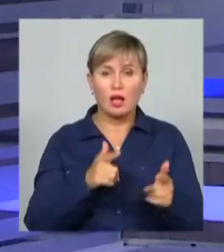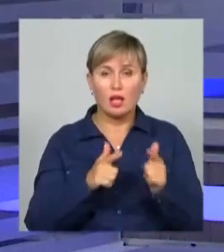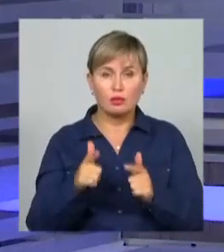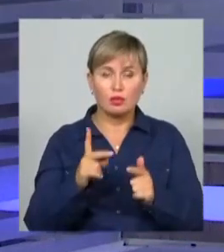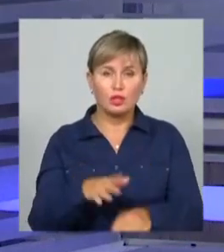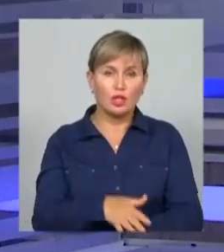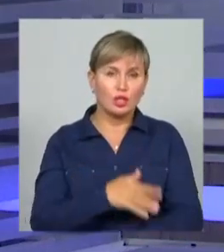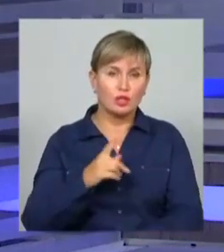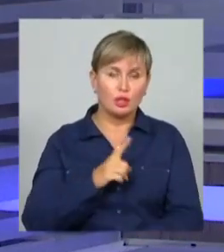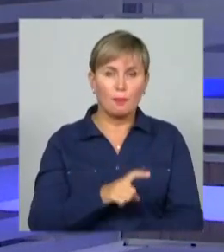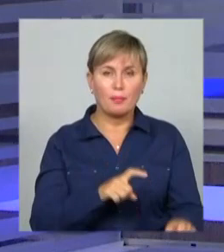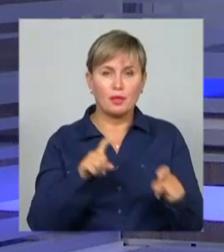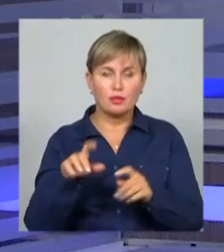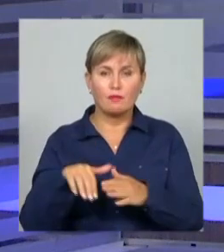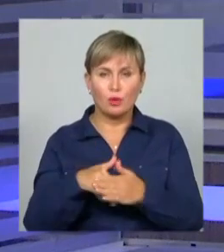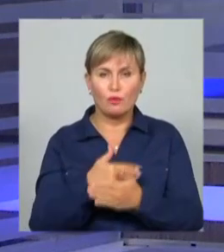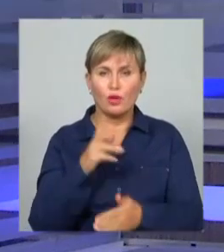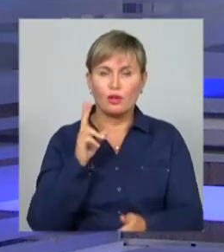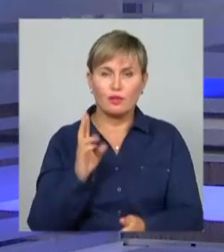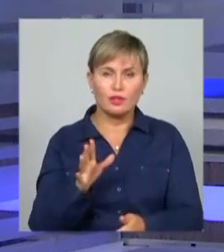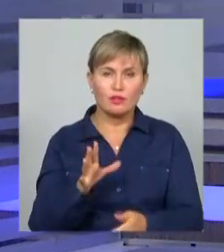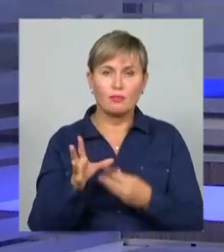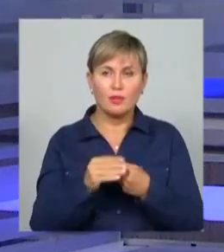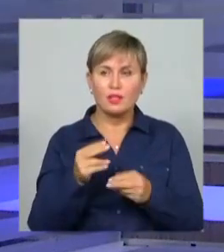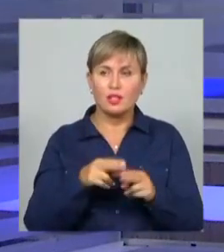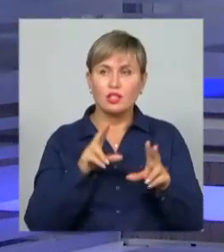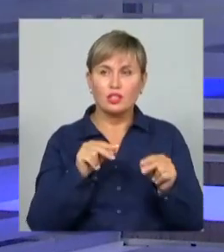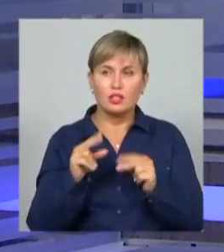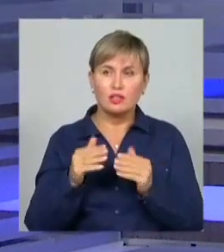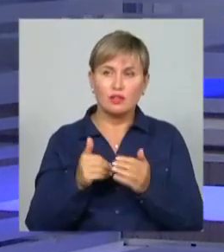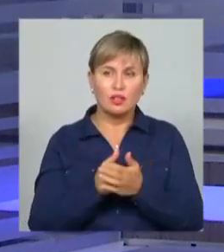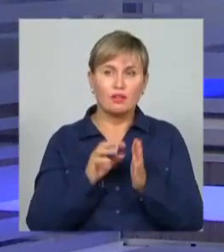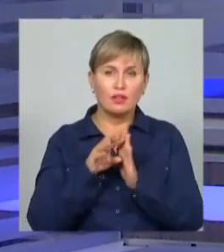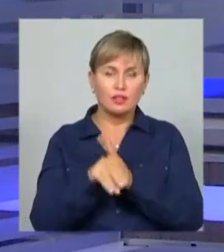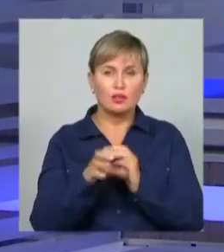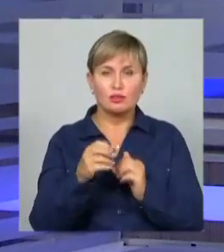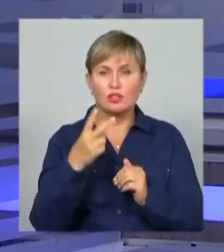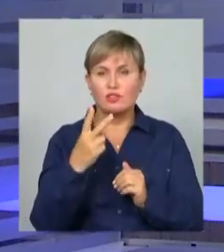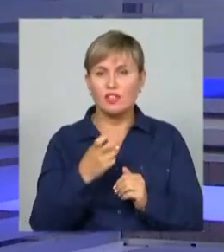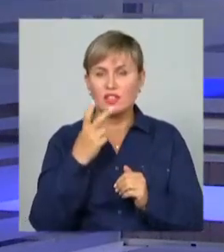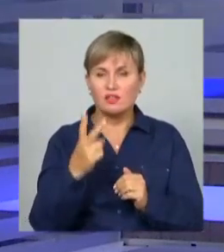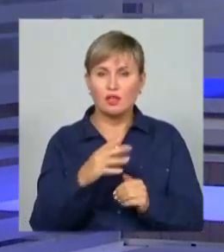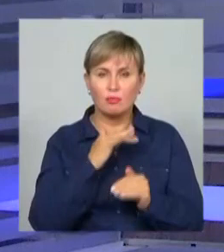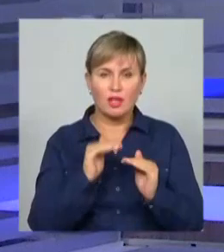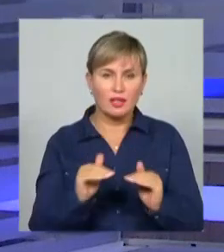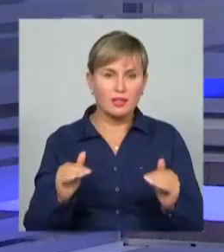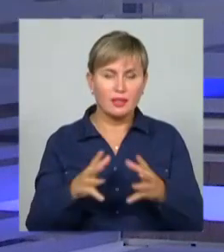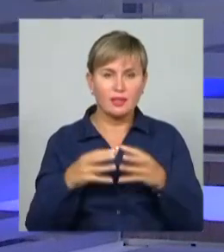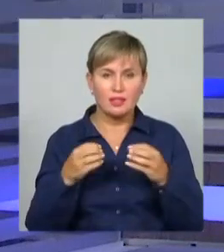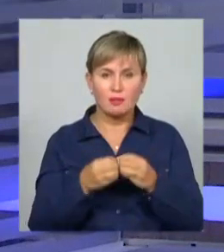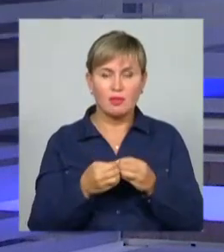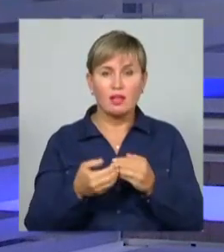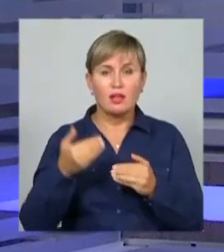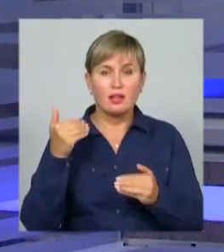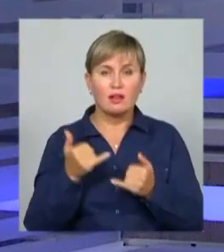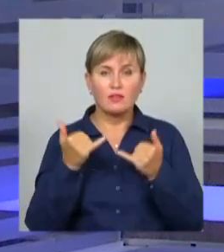к долгожданному переезду в новую квартиру. Вместе с ними счастливое новоселье справляют еще 220 многодетных семей. Ранее в честь